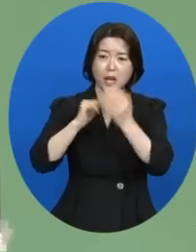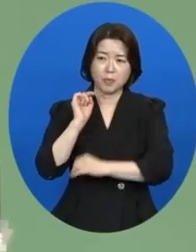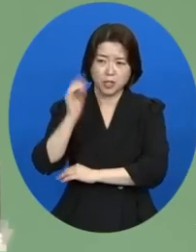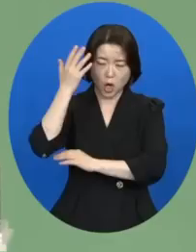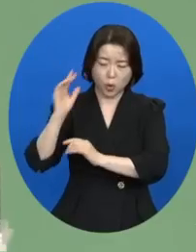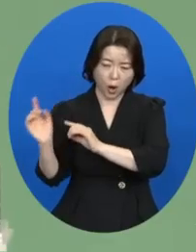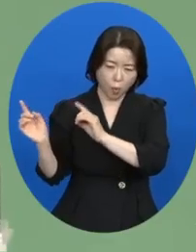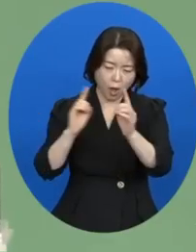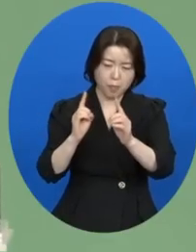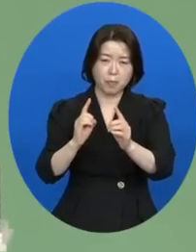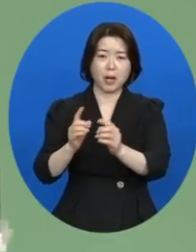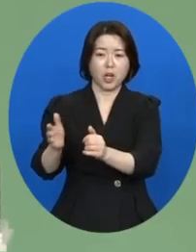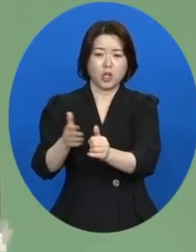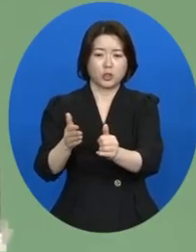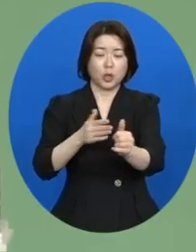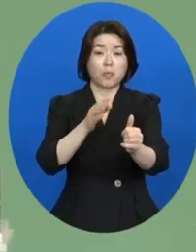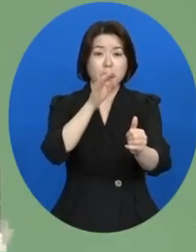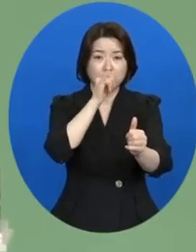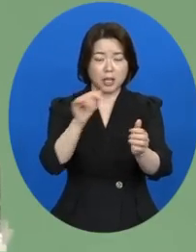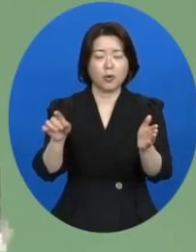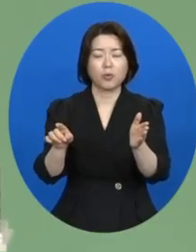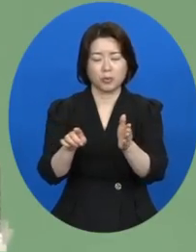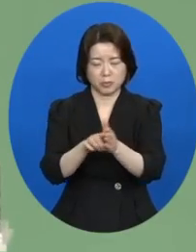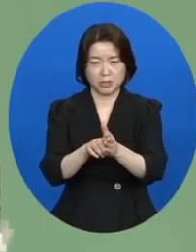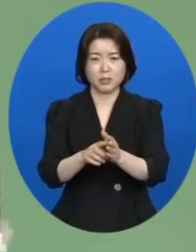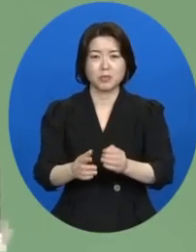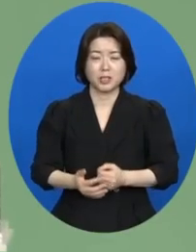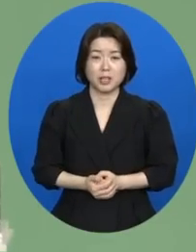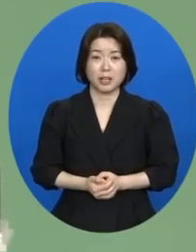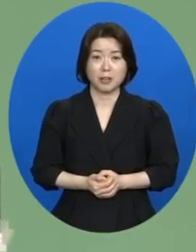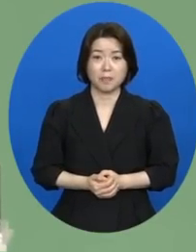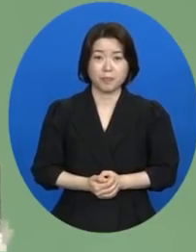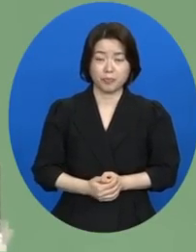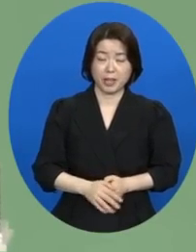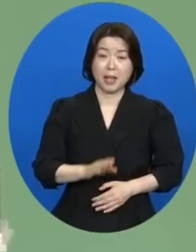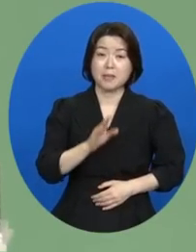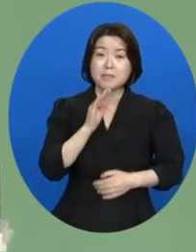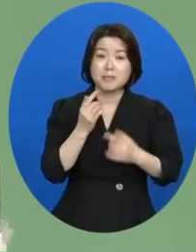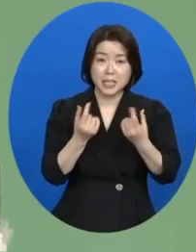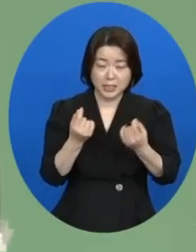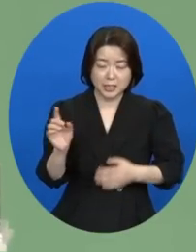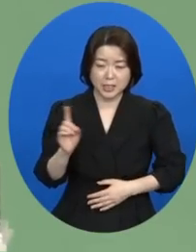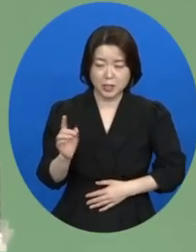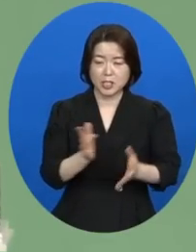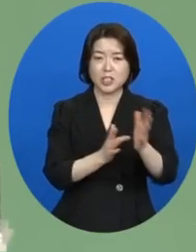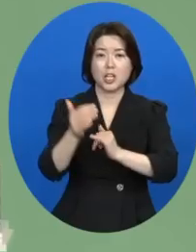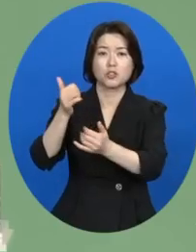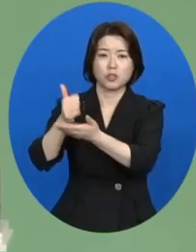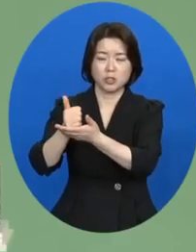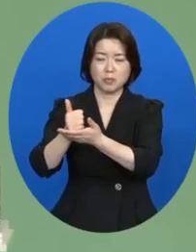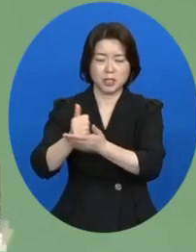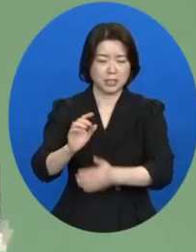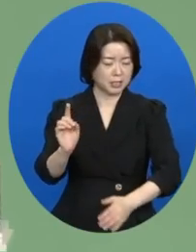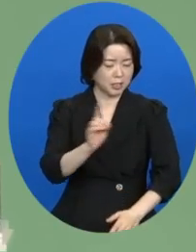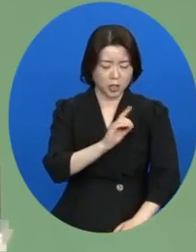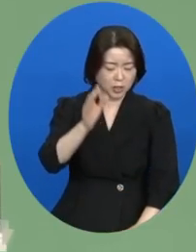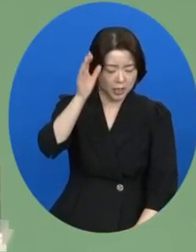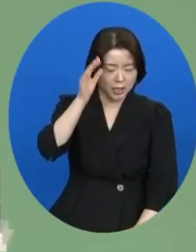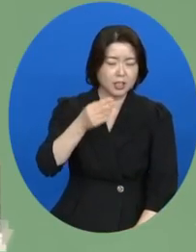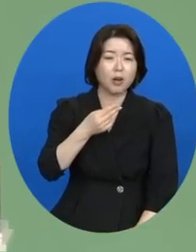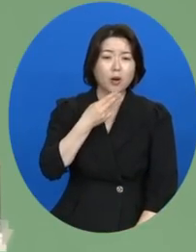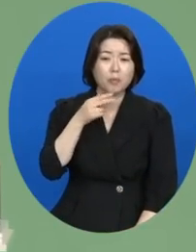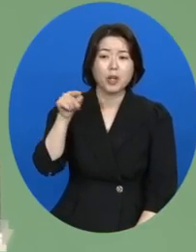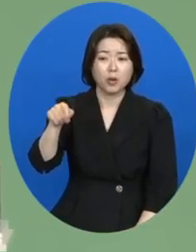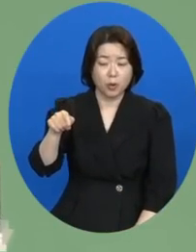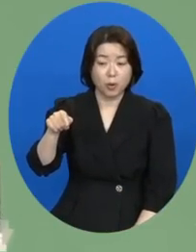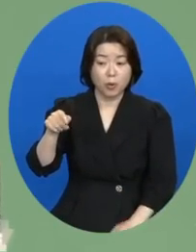섭리가 있다고 믿습니다. 마치 예수님께서도 전혀 기대하지 않았던